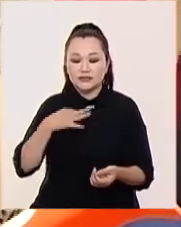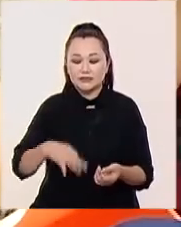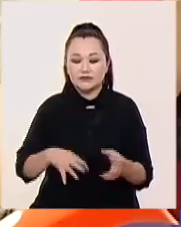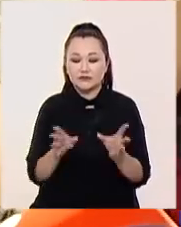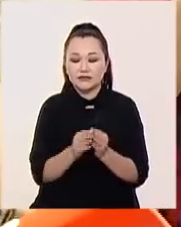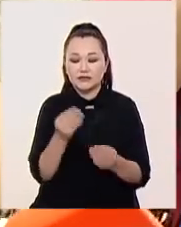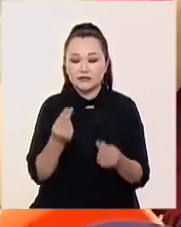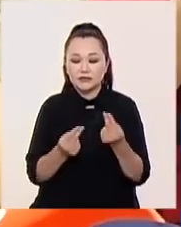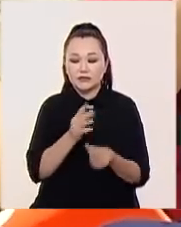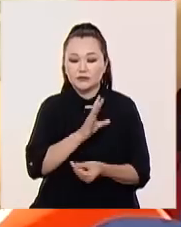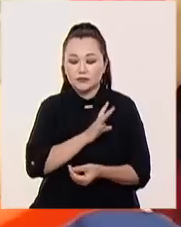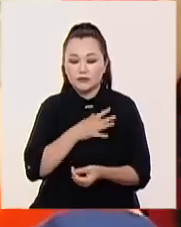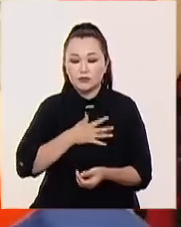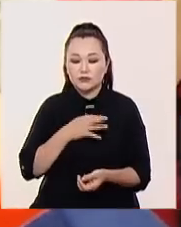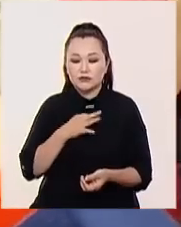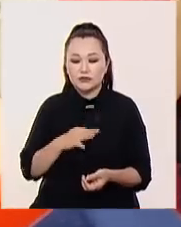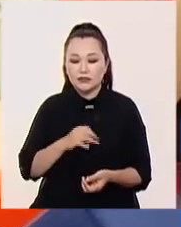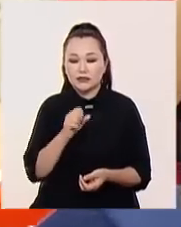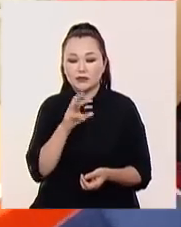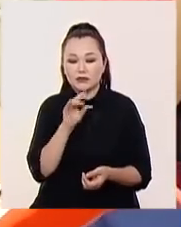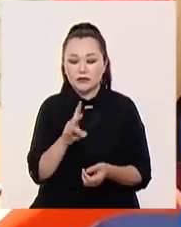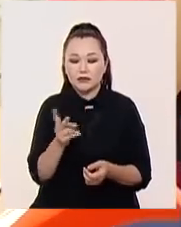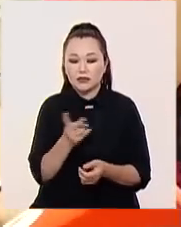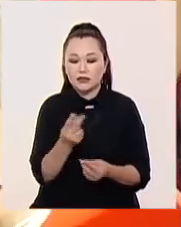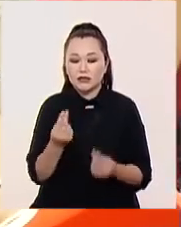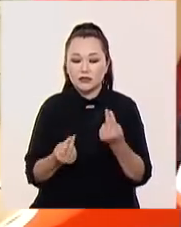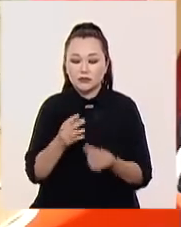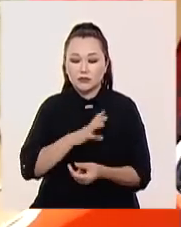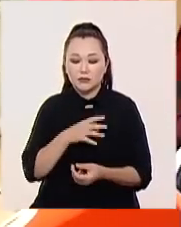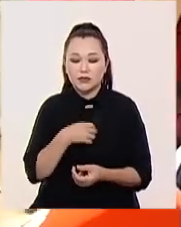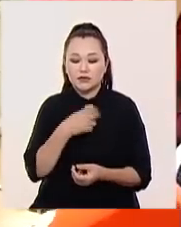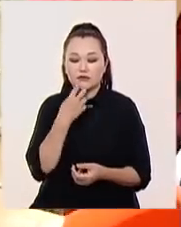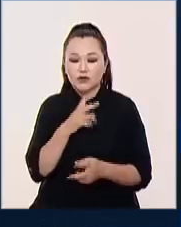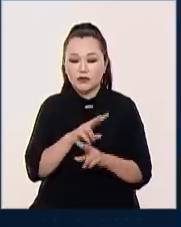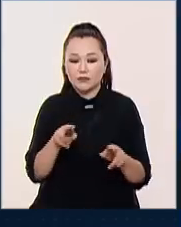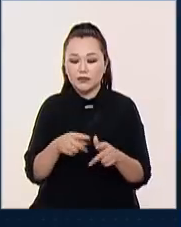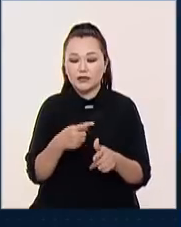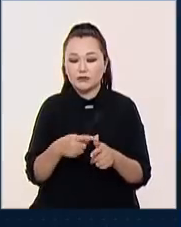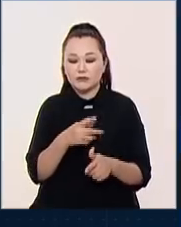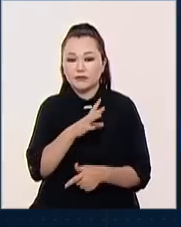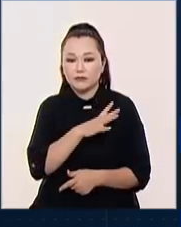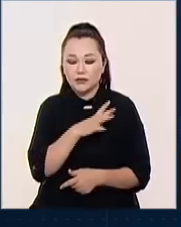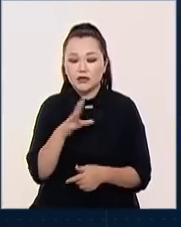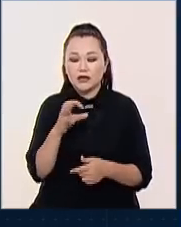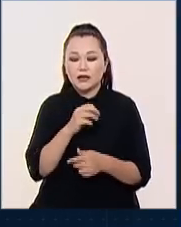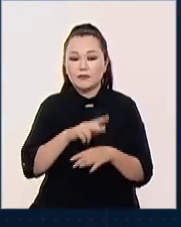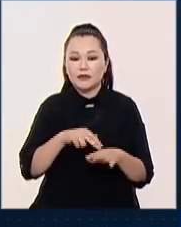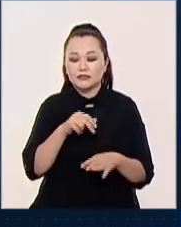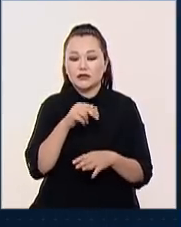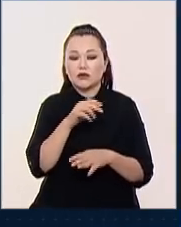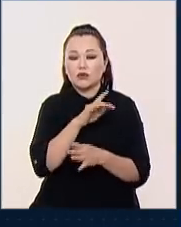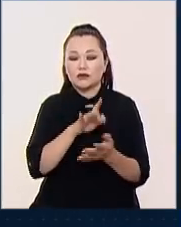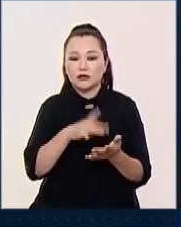игрался. Моего сына просто Амирлан зовут, и просто мы смеялись, что вот одинаковые имена. Департаментом полиции города Алматы